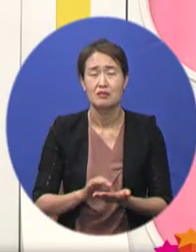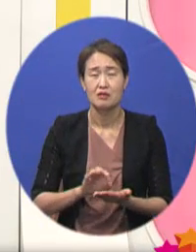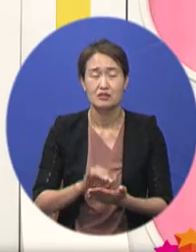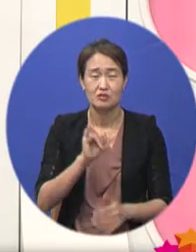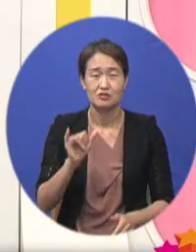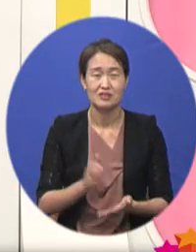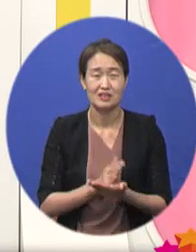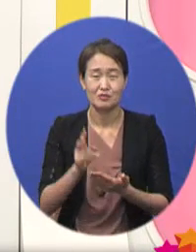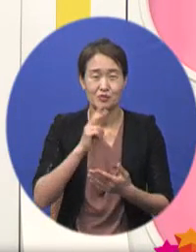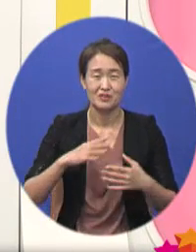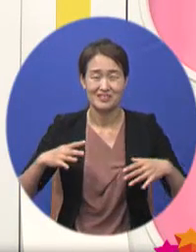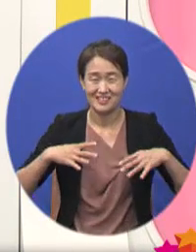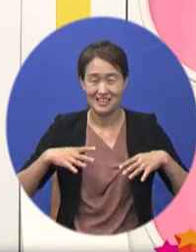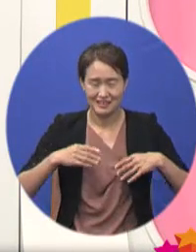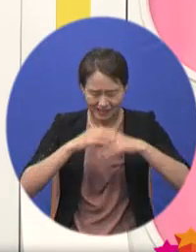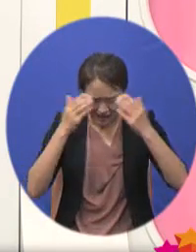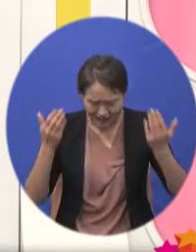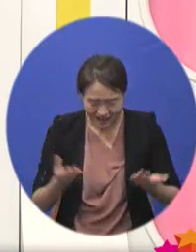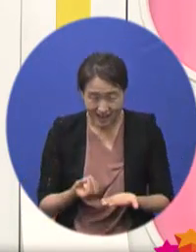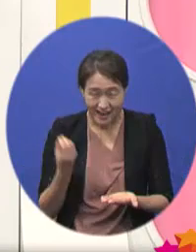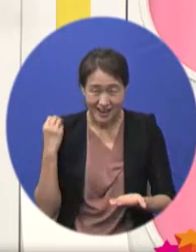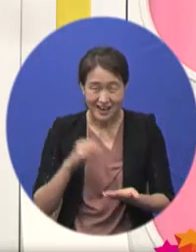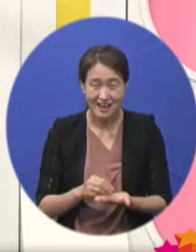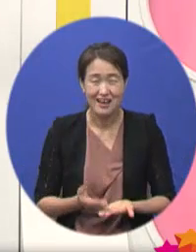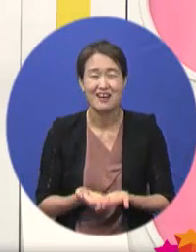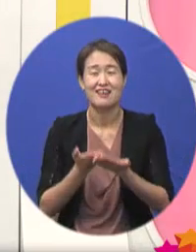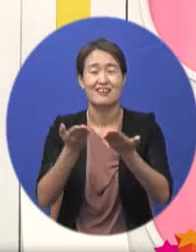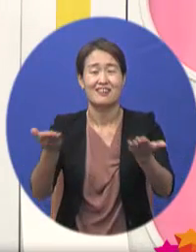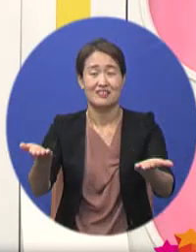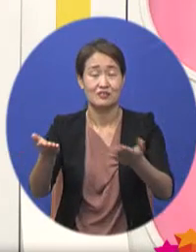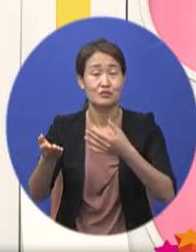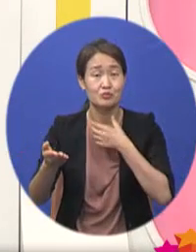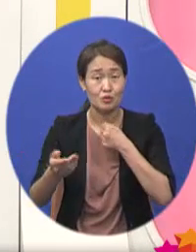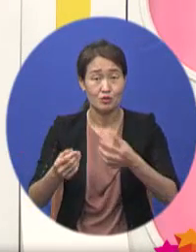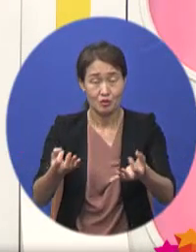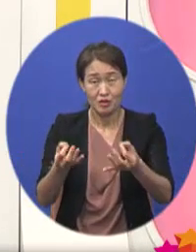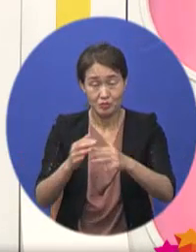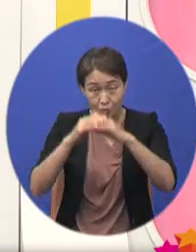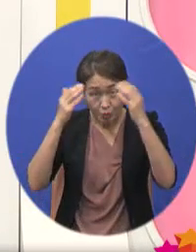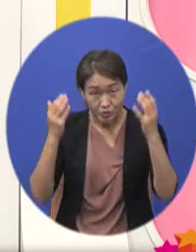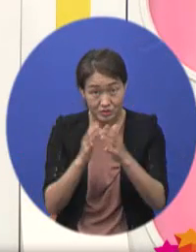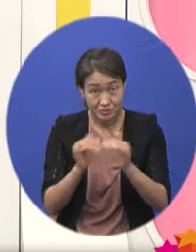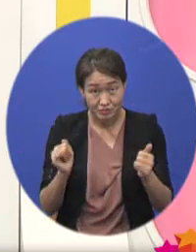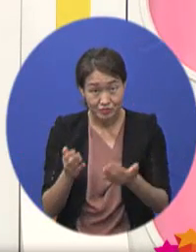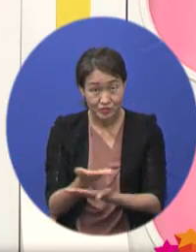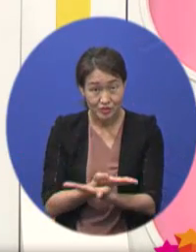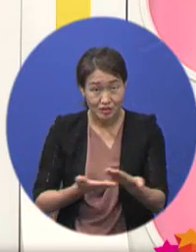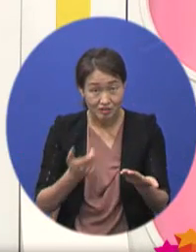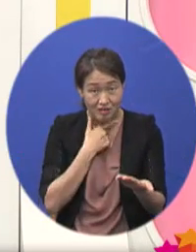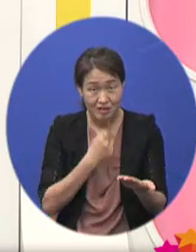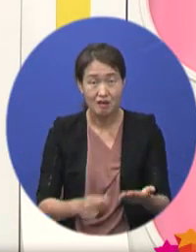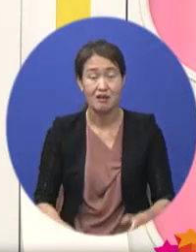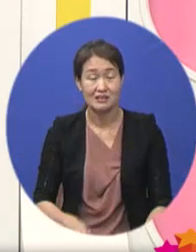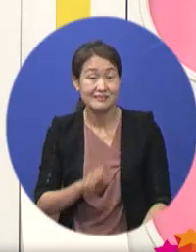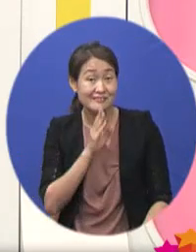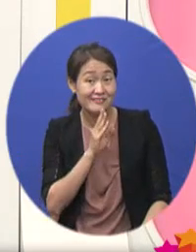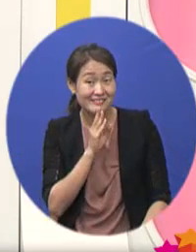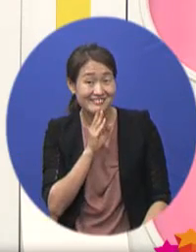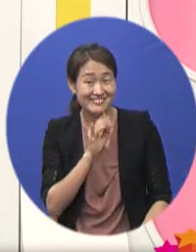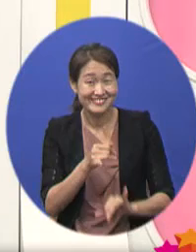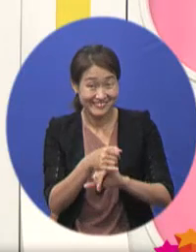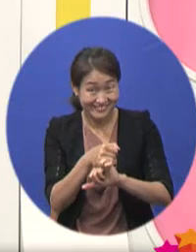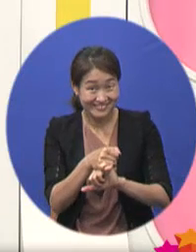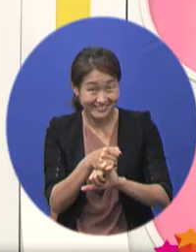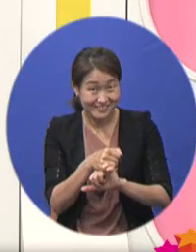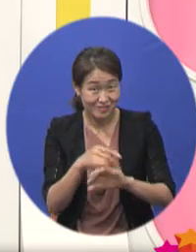나누는 회사랑에 다 나누고 싶어요. 아, 다 여기 저 시청하신 분들하고 다 나눠서? 네. 예. 네. 진짜죠?